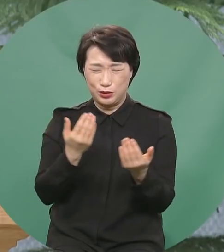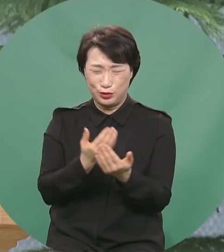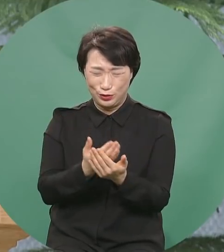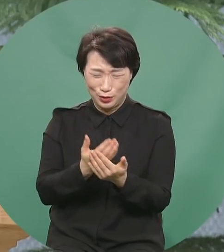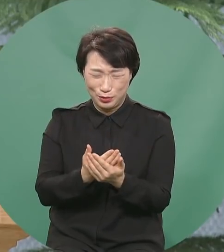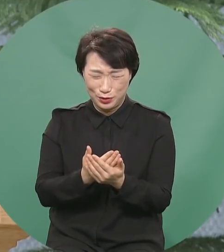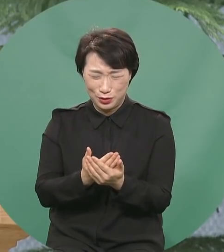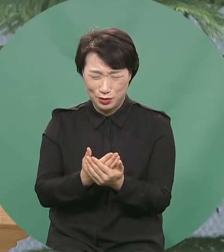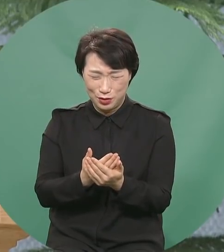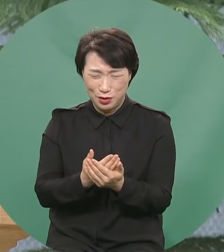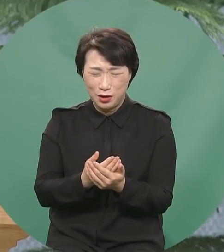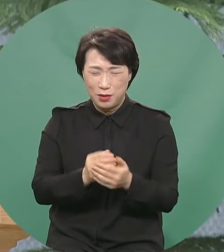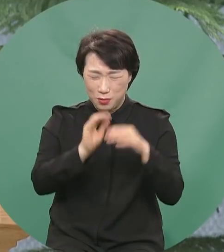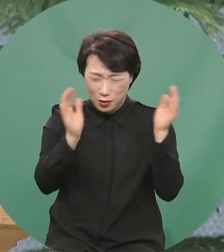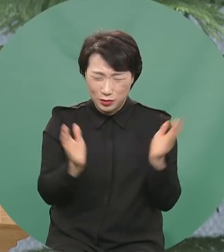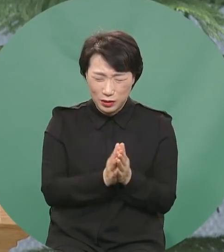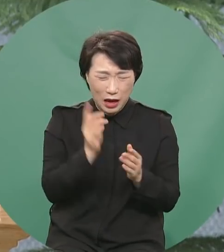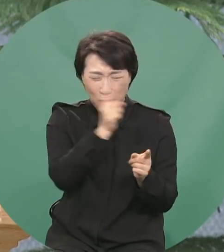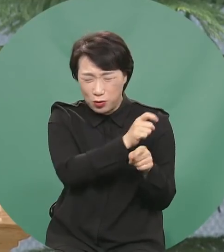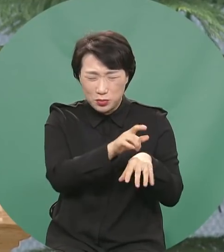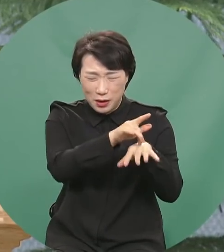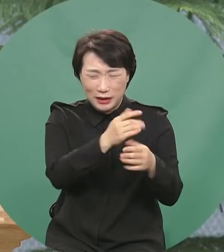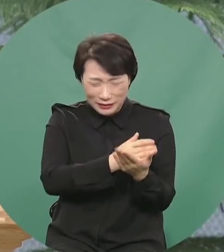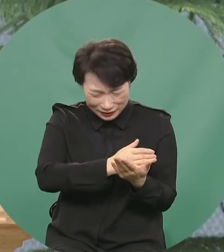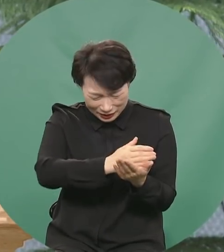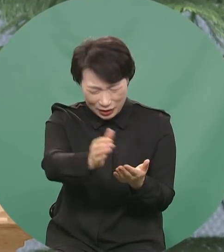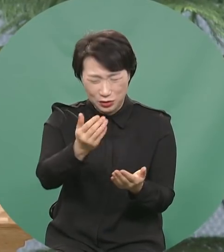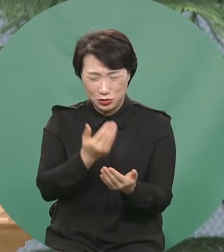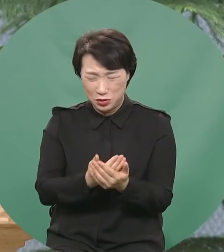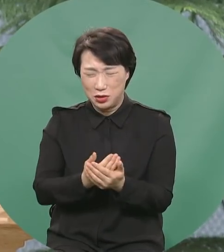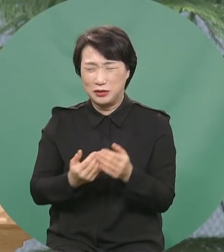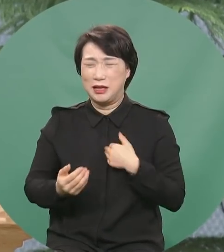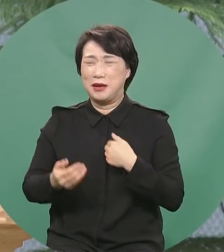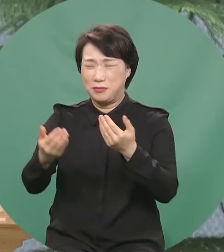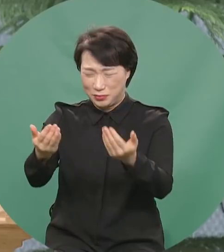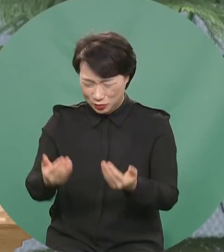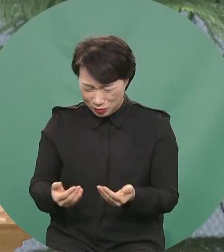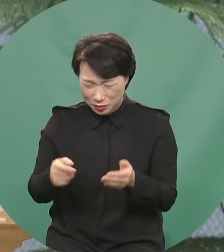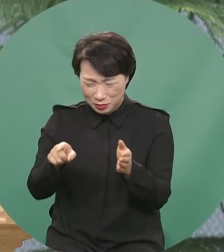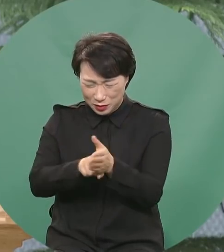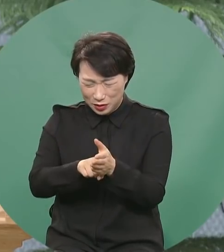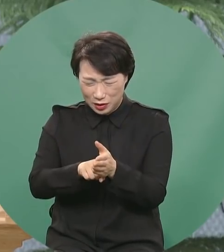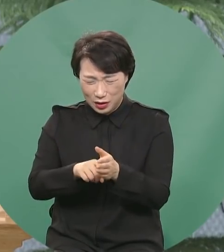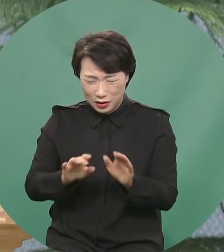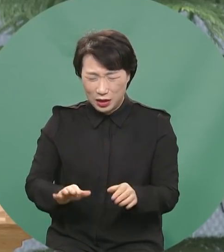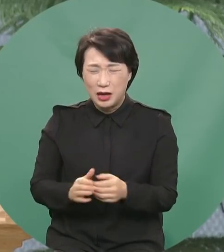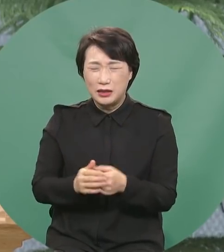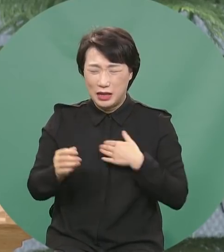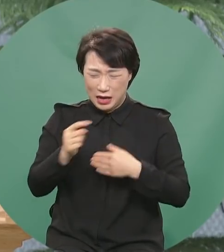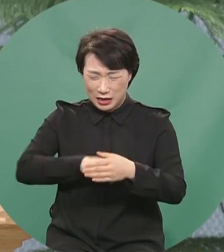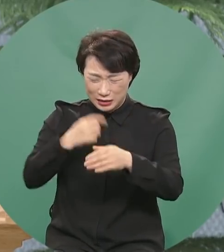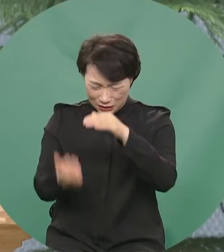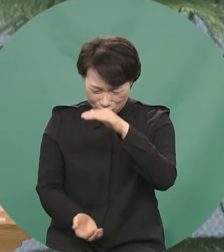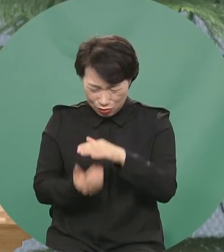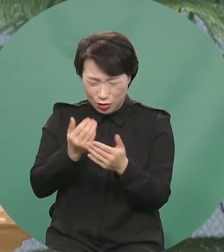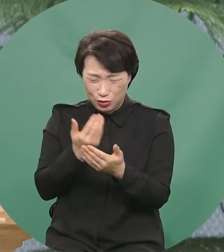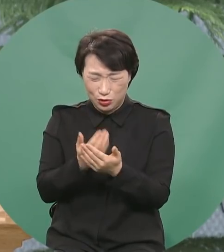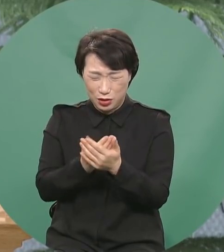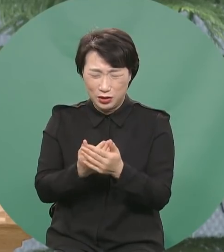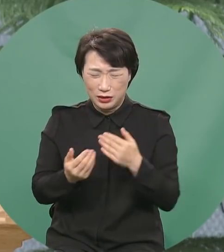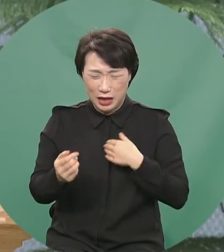열어주시옵시고 파괴시켜 주시기를 원합니다. 믿어지게 하옵소서. 되어지게 하옵소서.